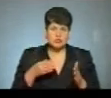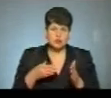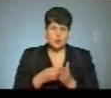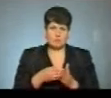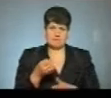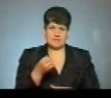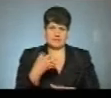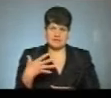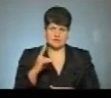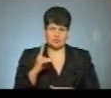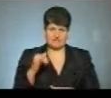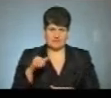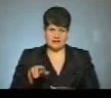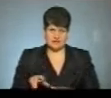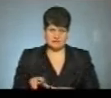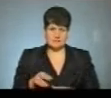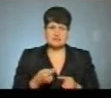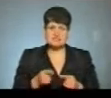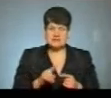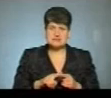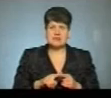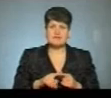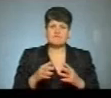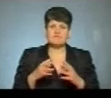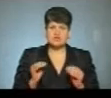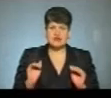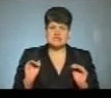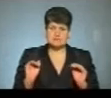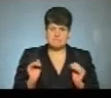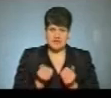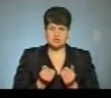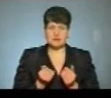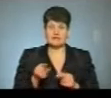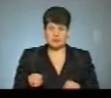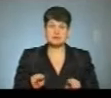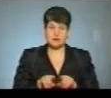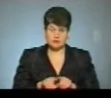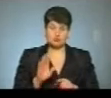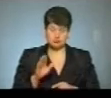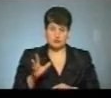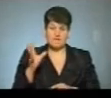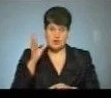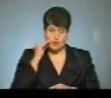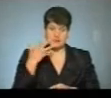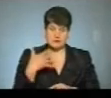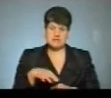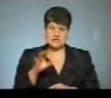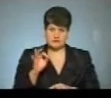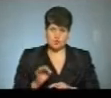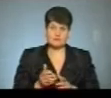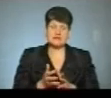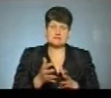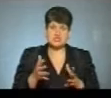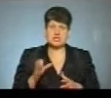15 квітня, тобто це вже надто зменшений, але там також буде враховуватись тих 50% збільшення